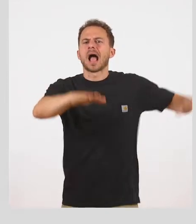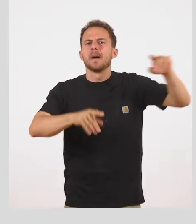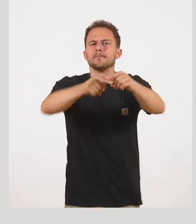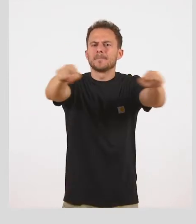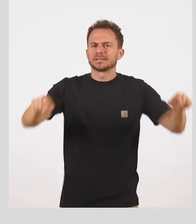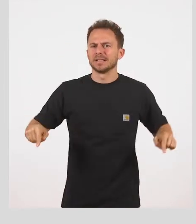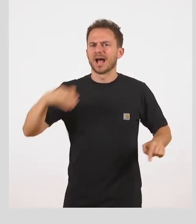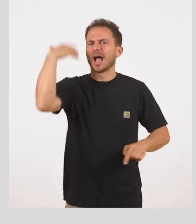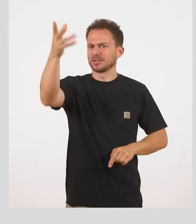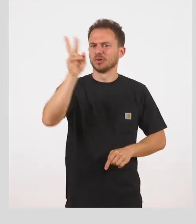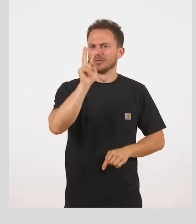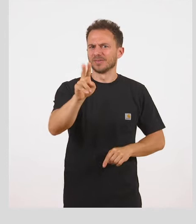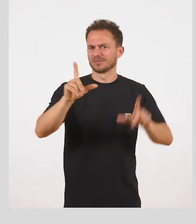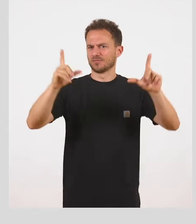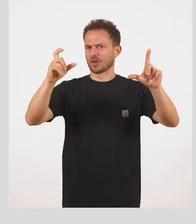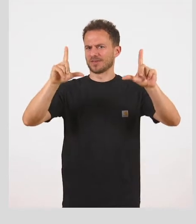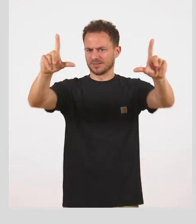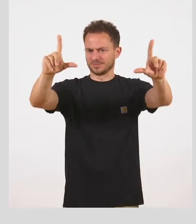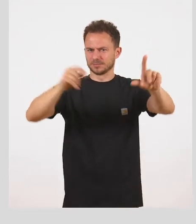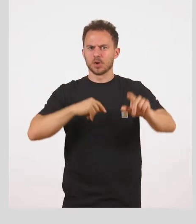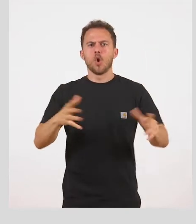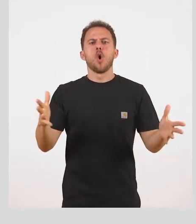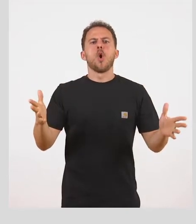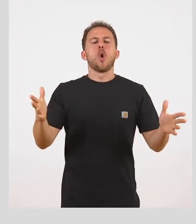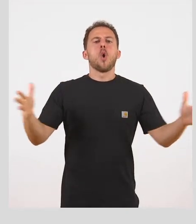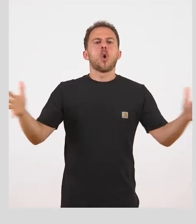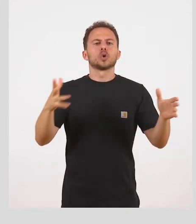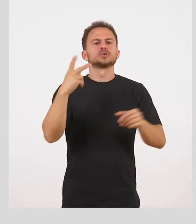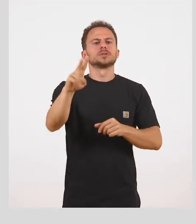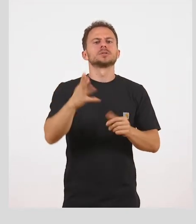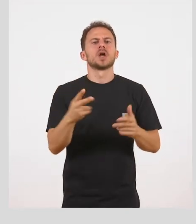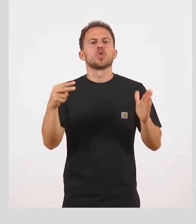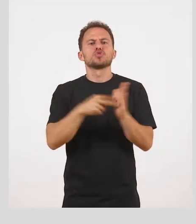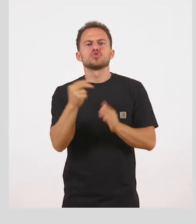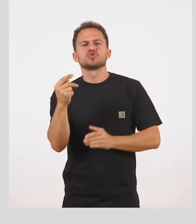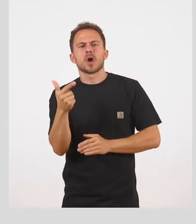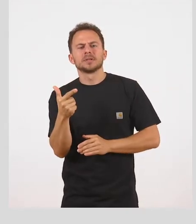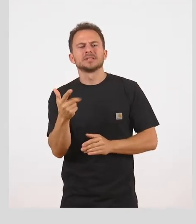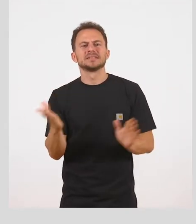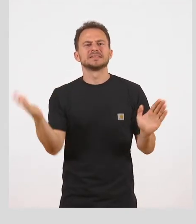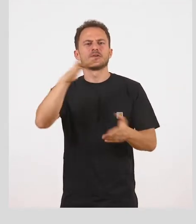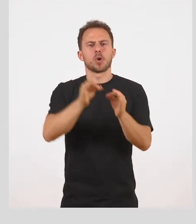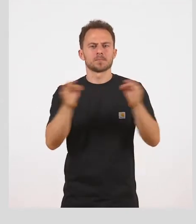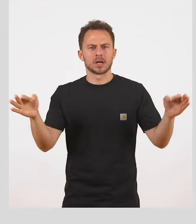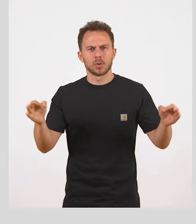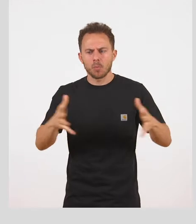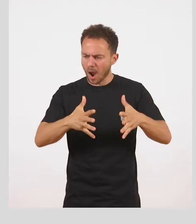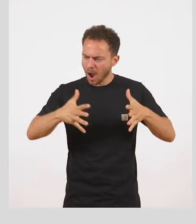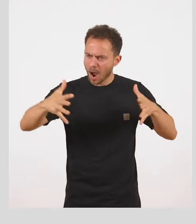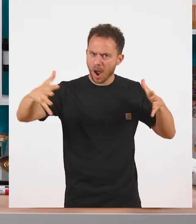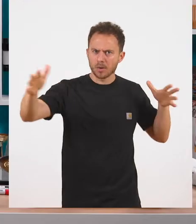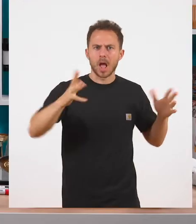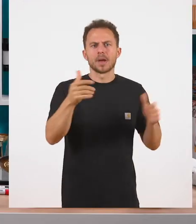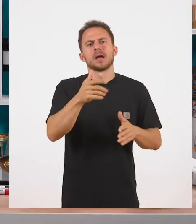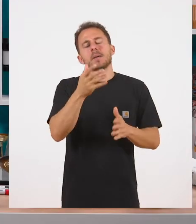ΟΑΚΑ. Όπου ο όγκος της πισίνας, σύμφωνα με δεδομένα, είναι 2.500 κυβικά μέτρα. Τι σημαίνει αυτό? Ότι αν αδειάσω όλο το